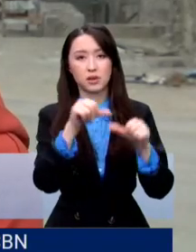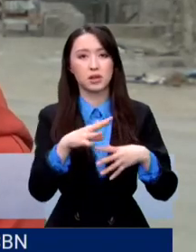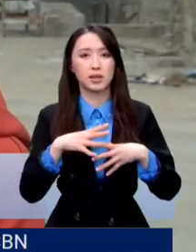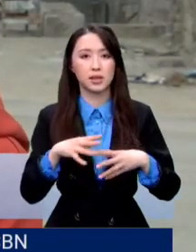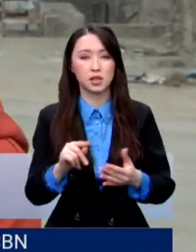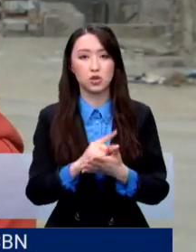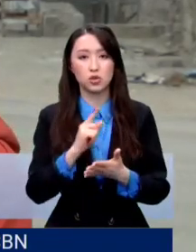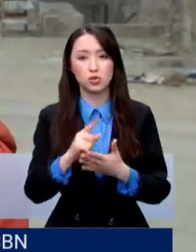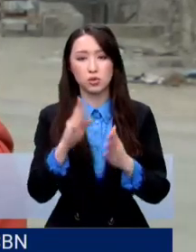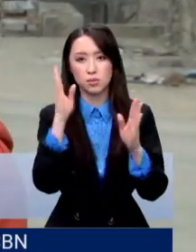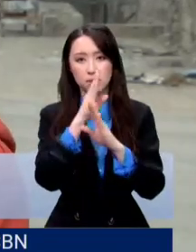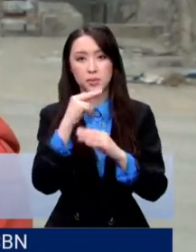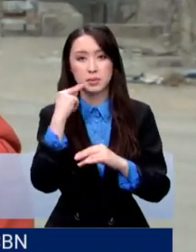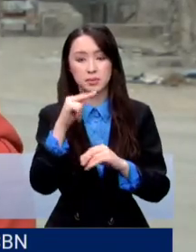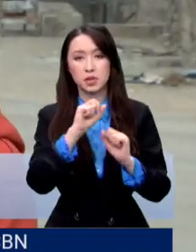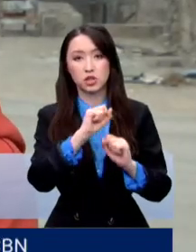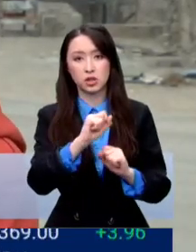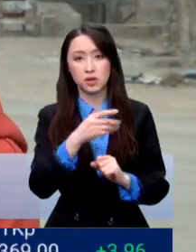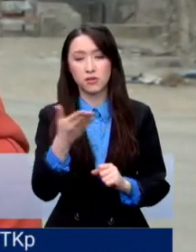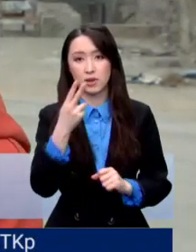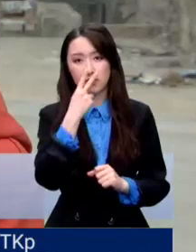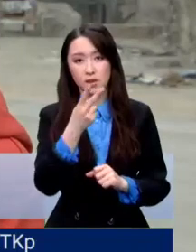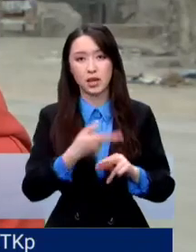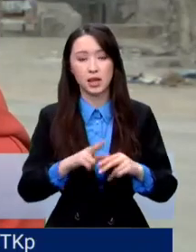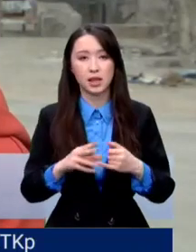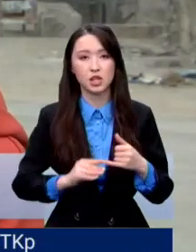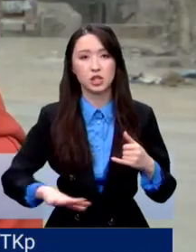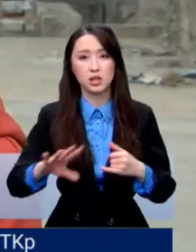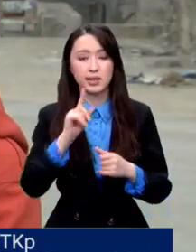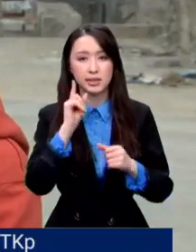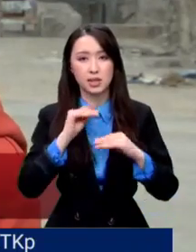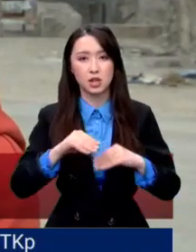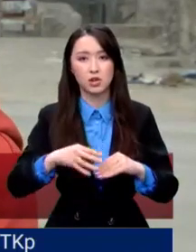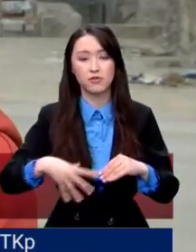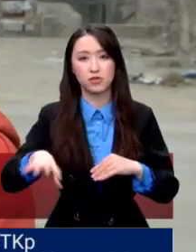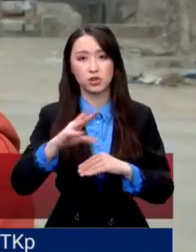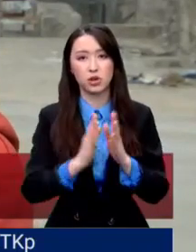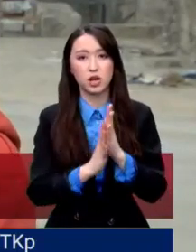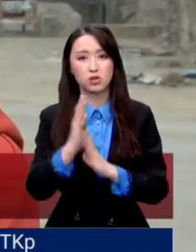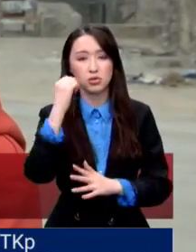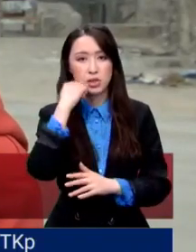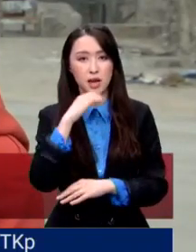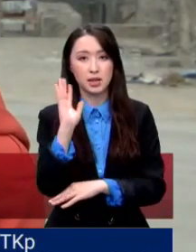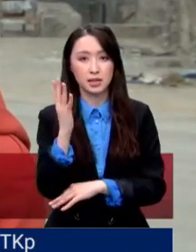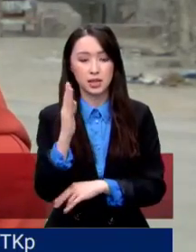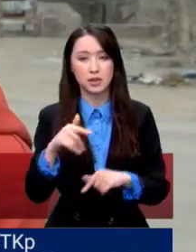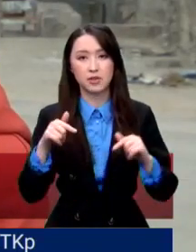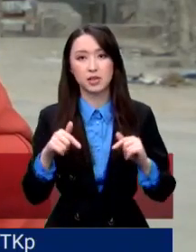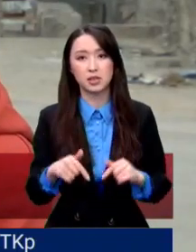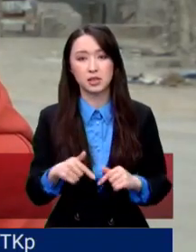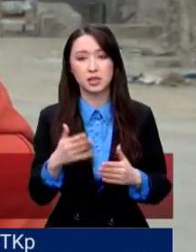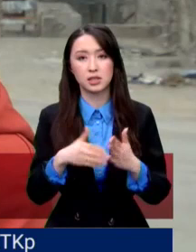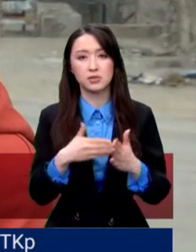должен быть максимально экологичным. Вы видите, что здесь территория озелененная, здесь растут старые деревья,